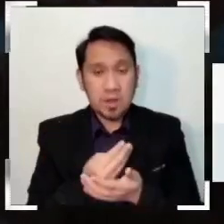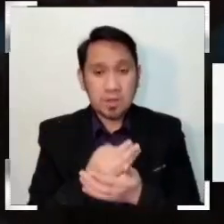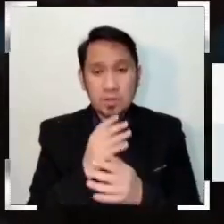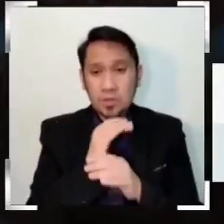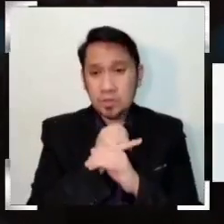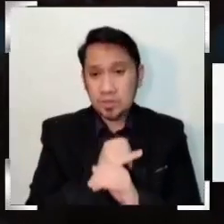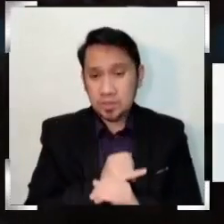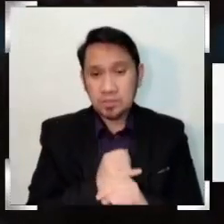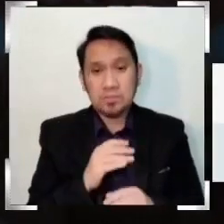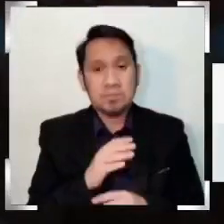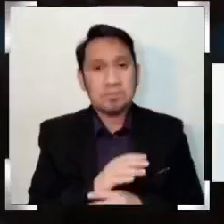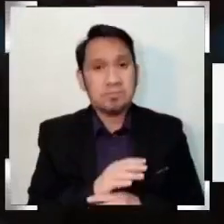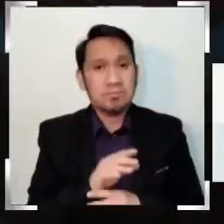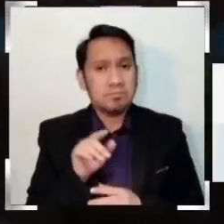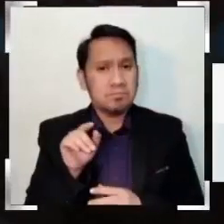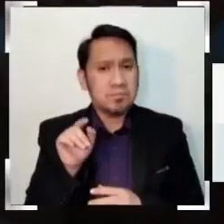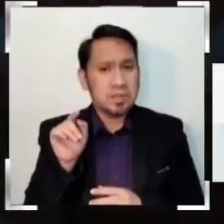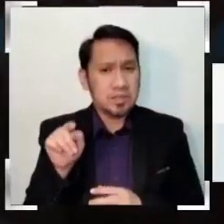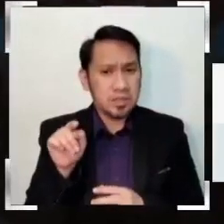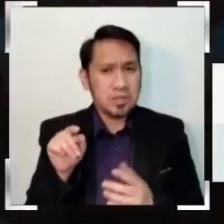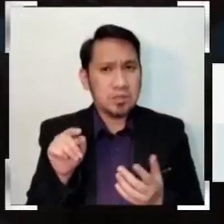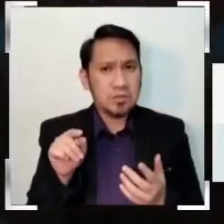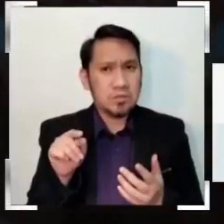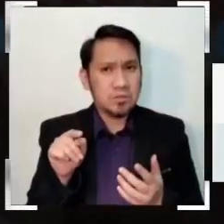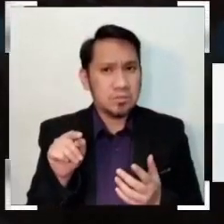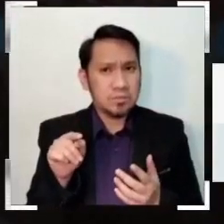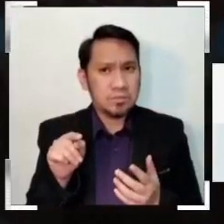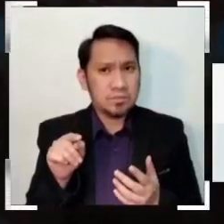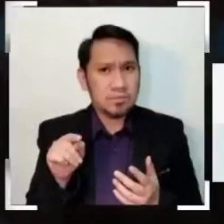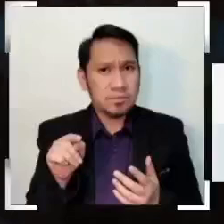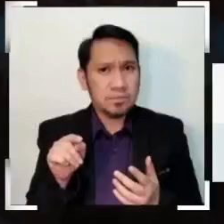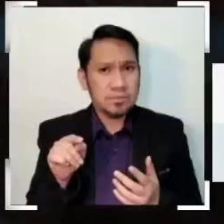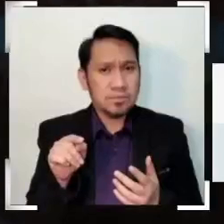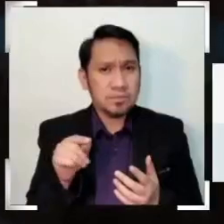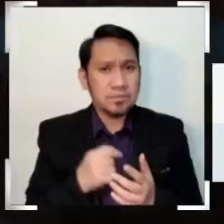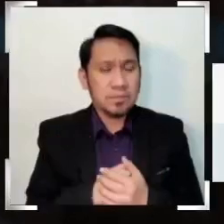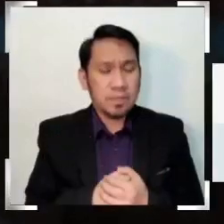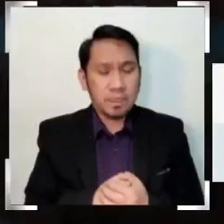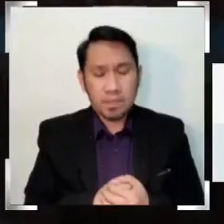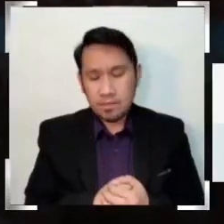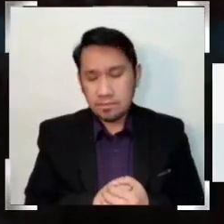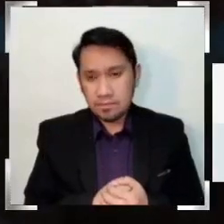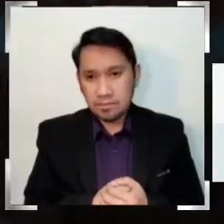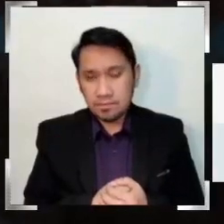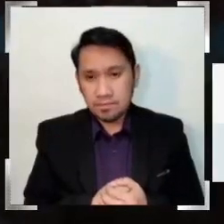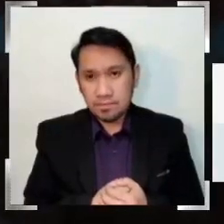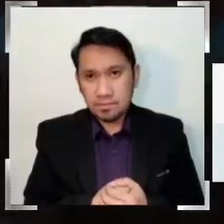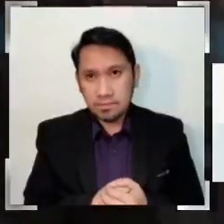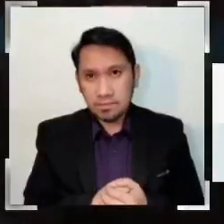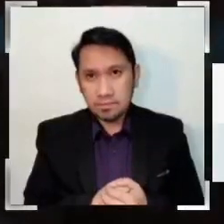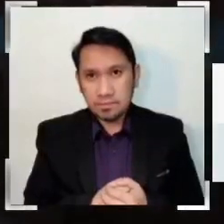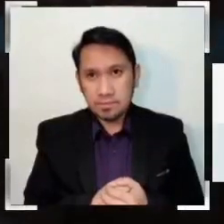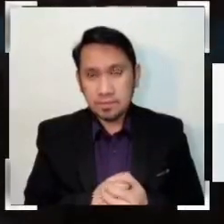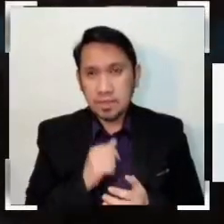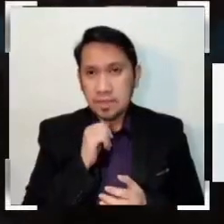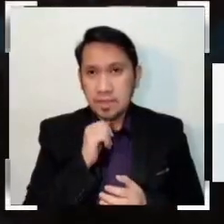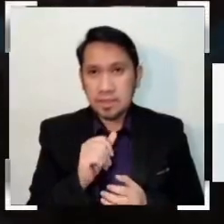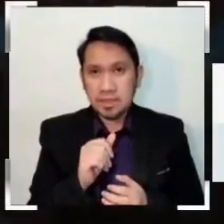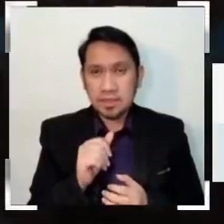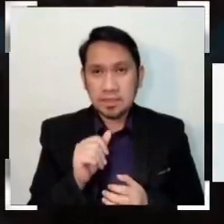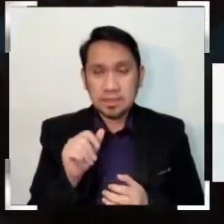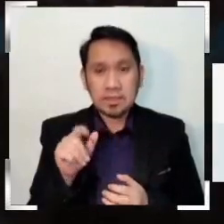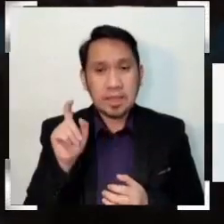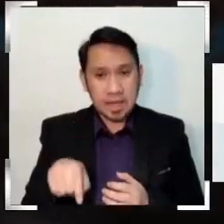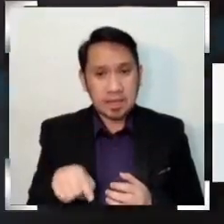that itong capacity na ito I will be enough to support the requirement, kailangan